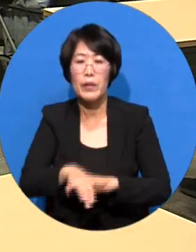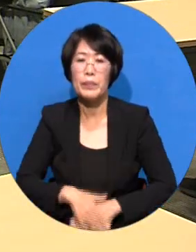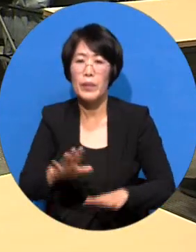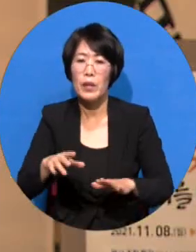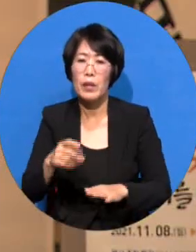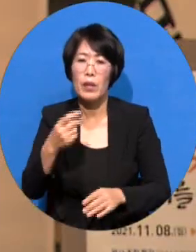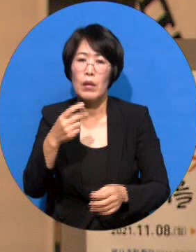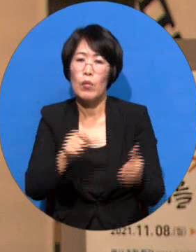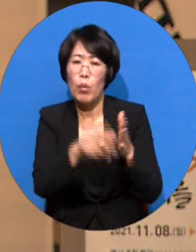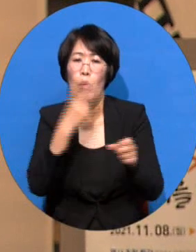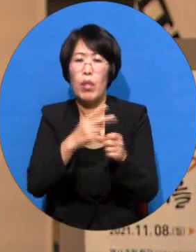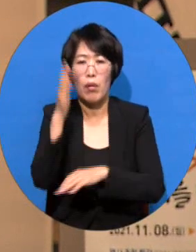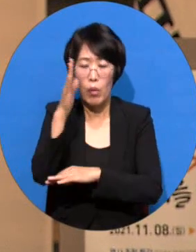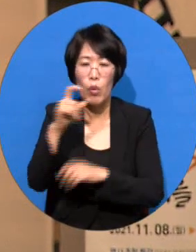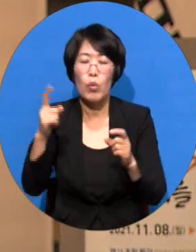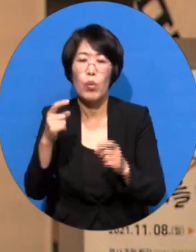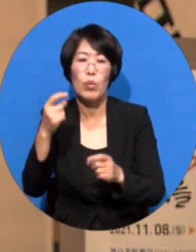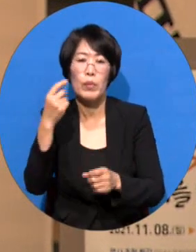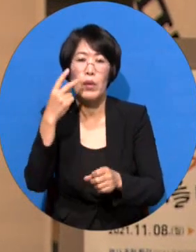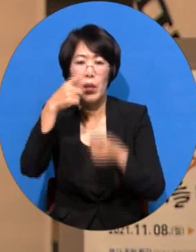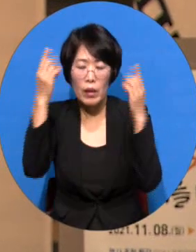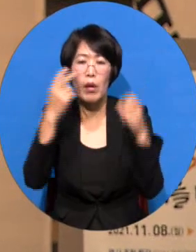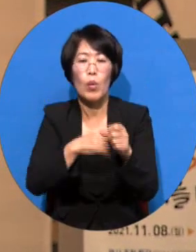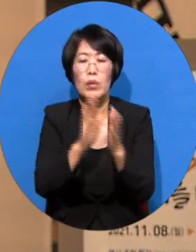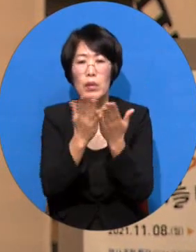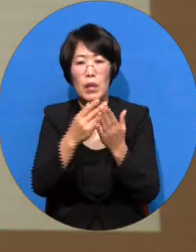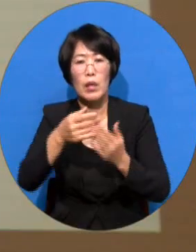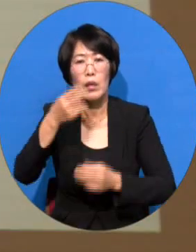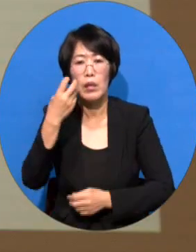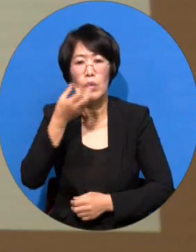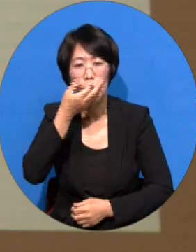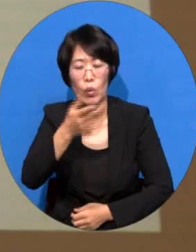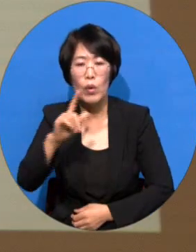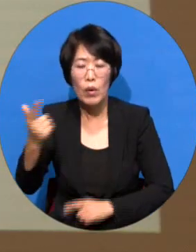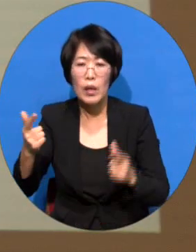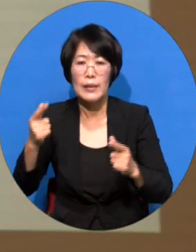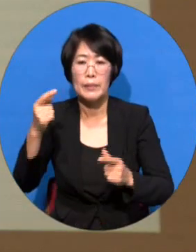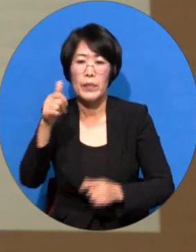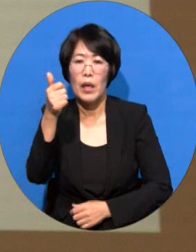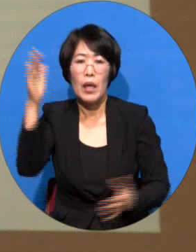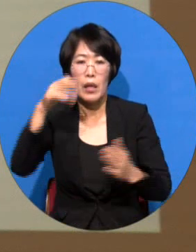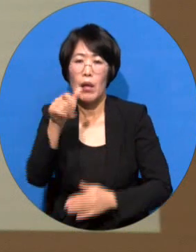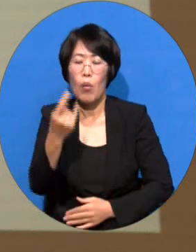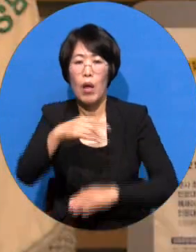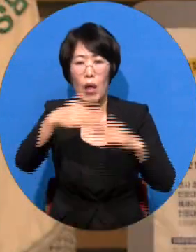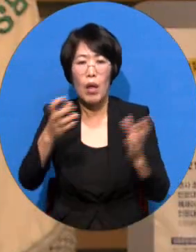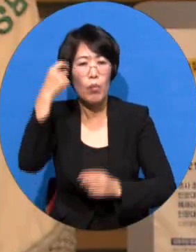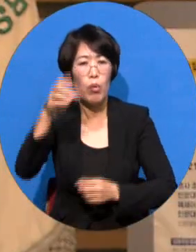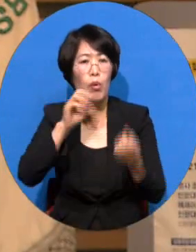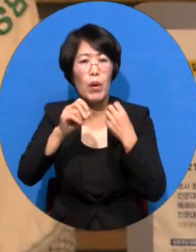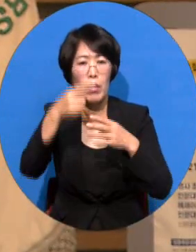명사 초청 특강을 비롯해 인문대학 교수들의 저서를 소개하는 북콘서트, 인문대 학생회가 주관하는 장학 퀴즈